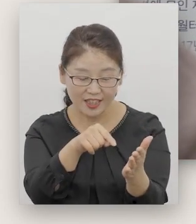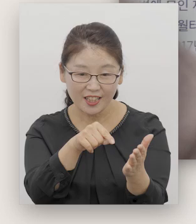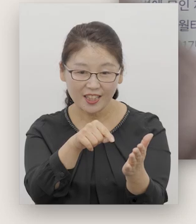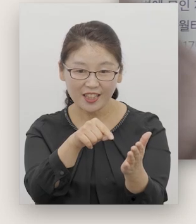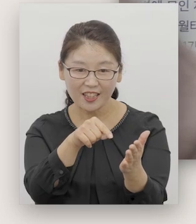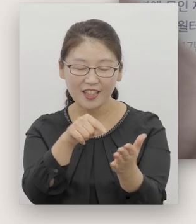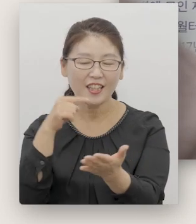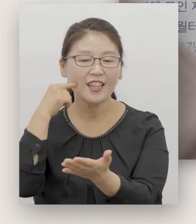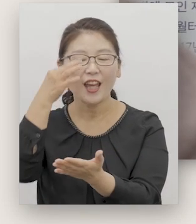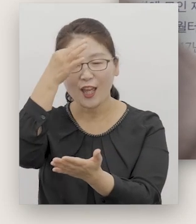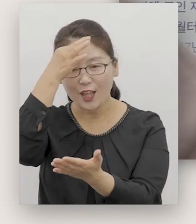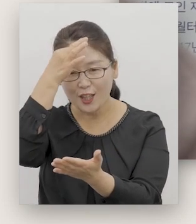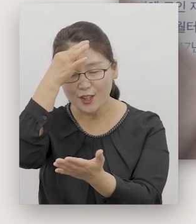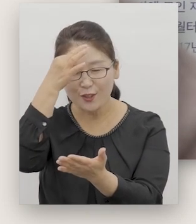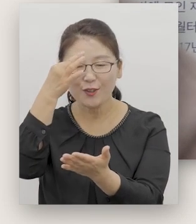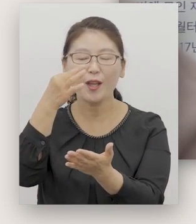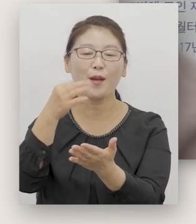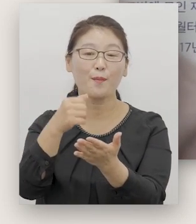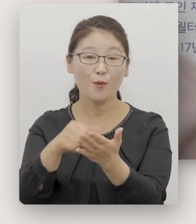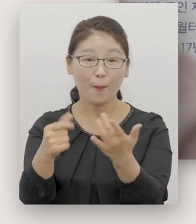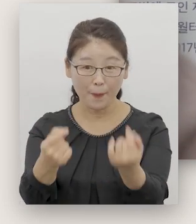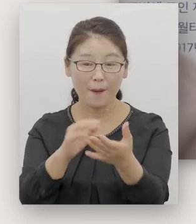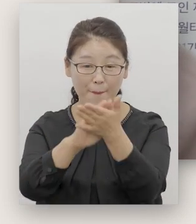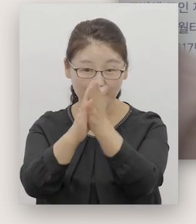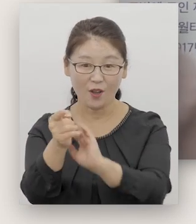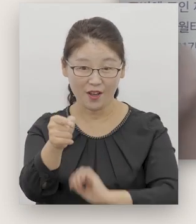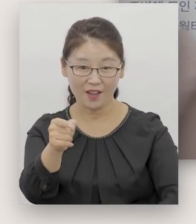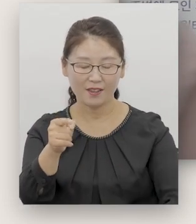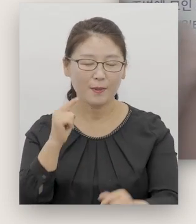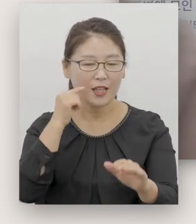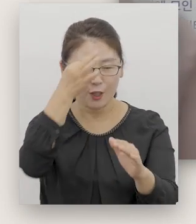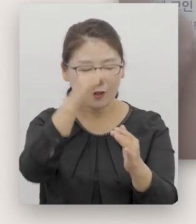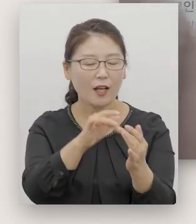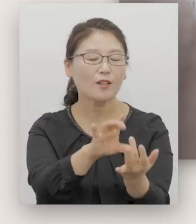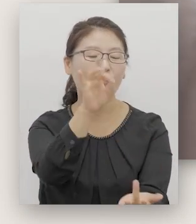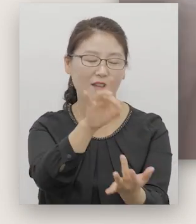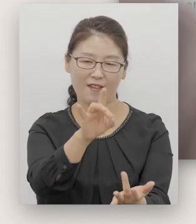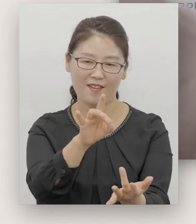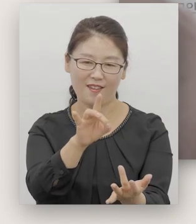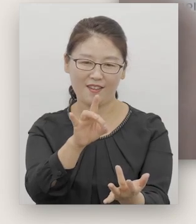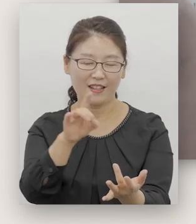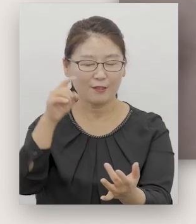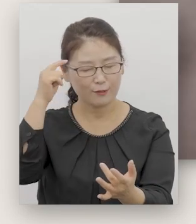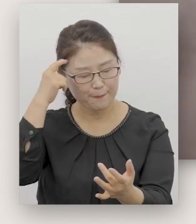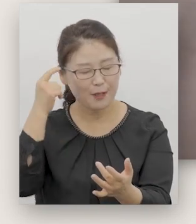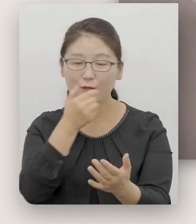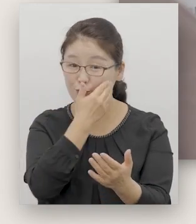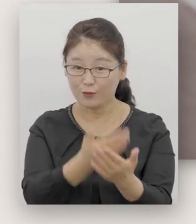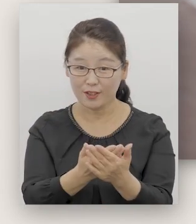예술가의 행위 자체가 중요해지는 것이고 또 어떤 시각적인 혹은 형태적인 것이라기보다는